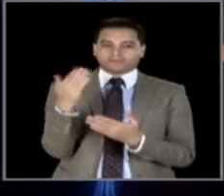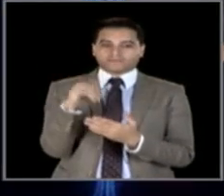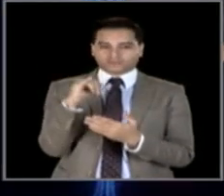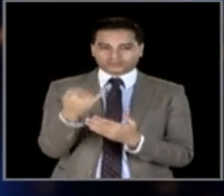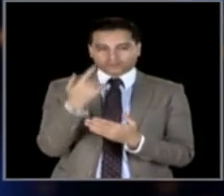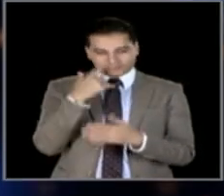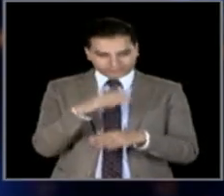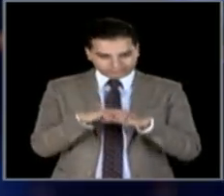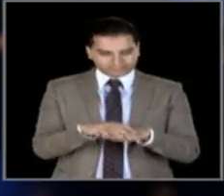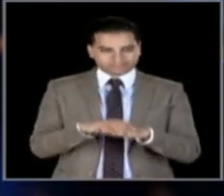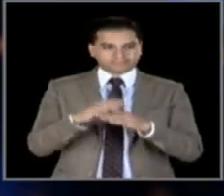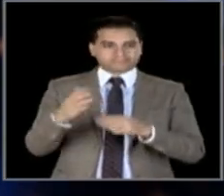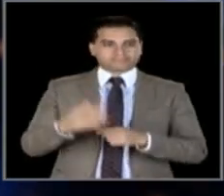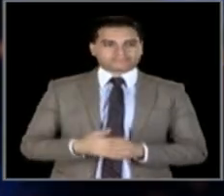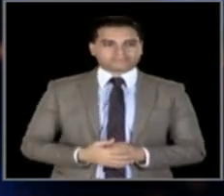جوكر. جوكر.